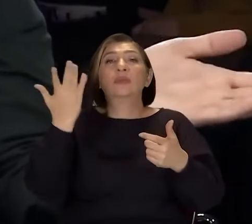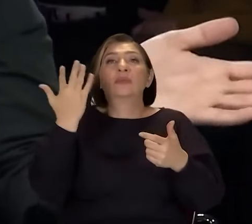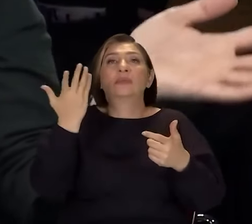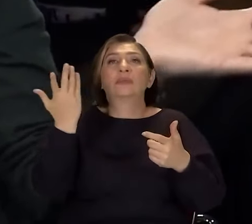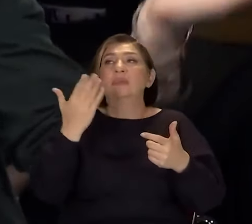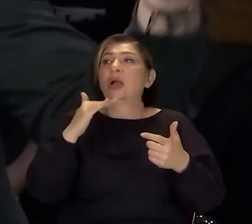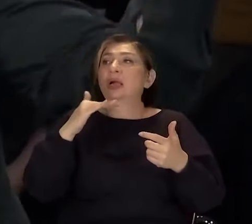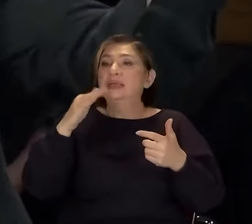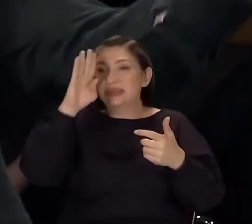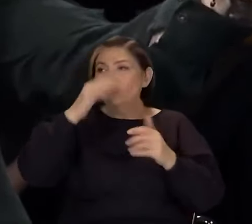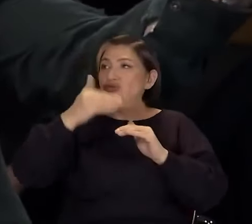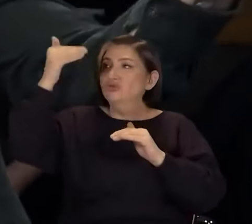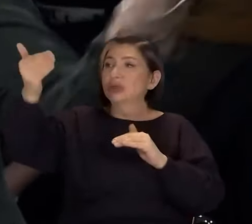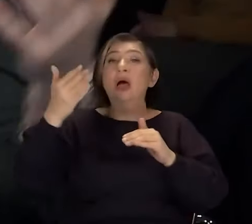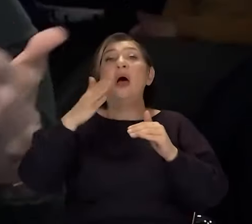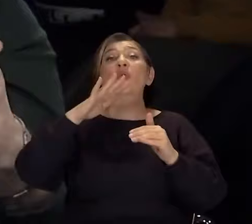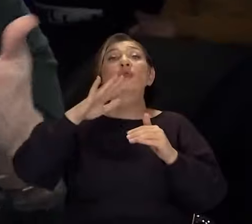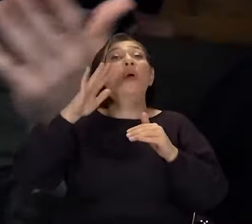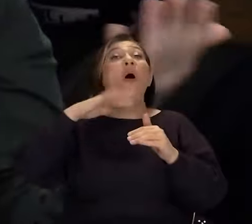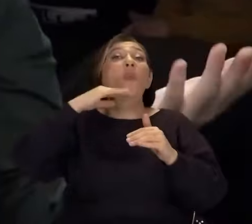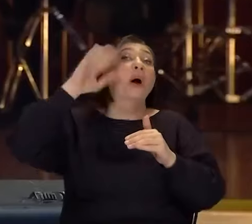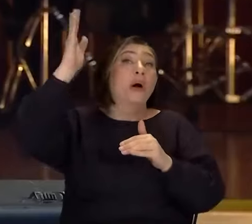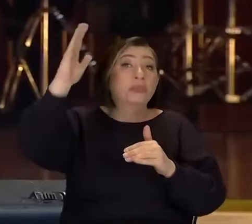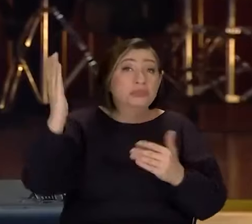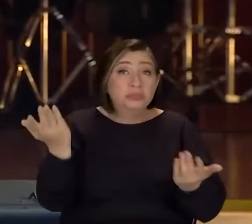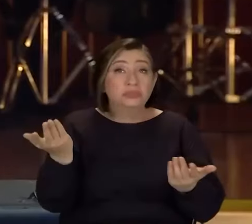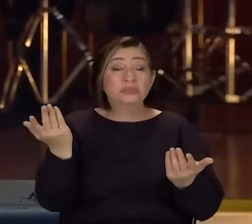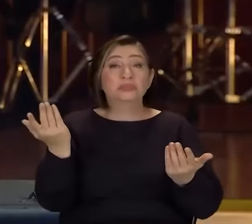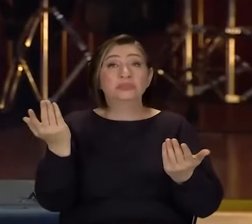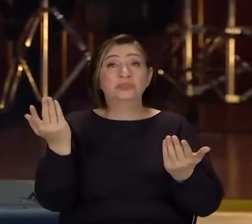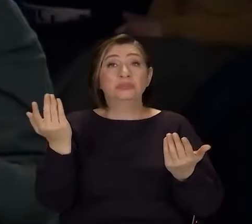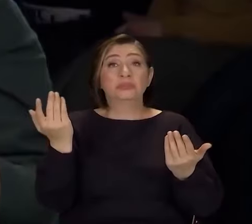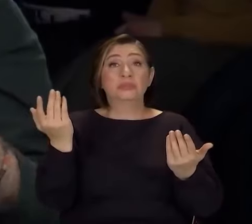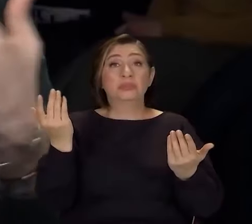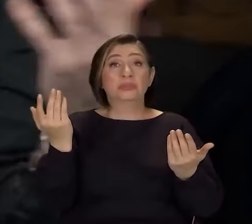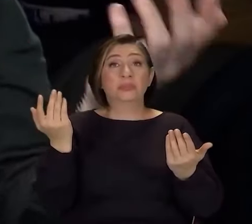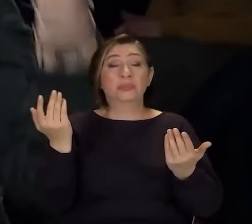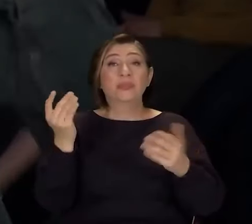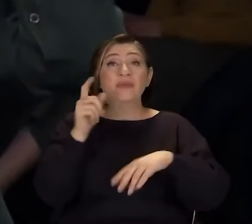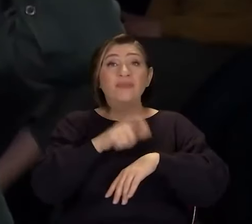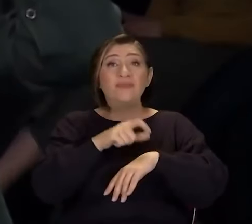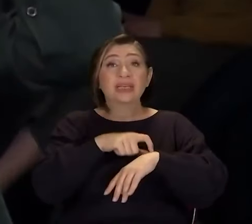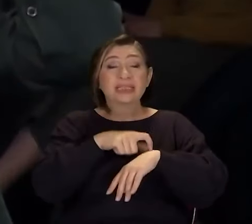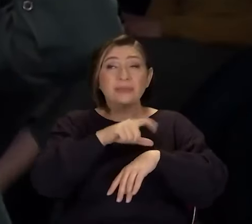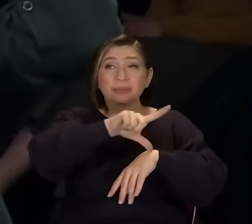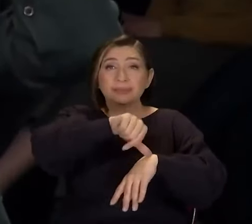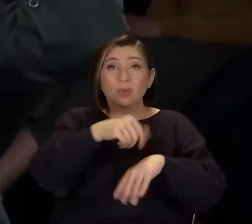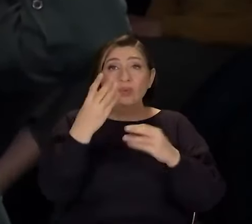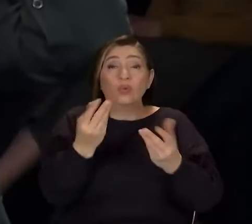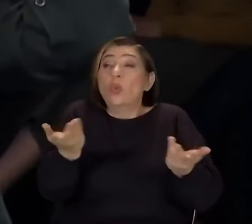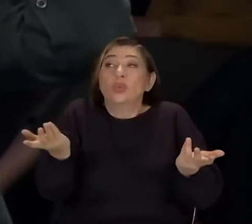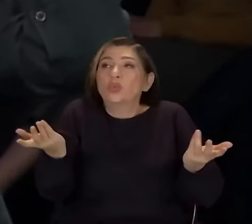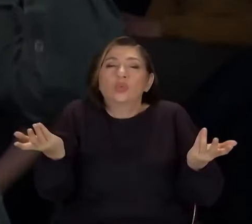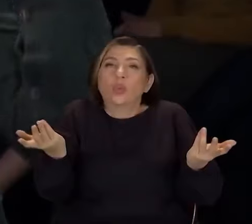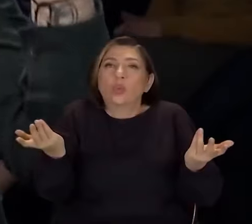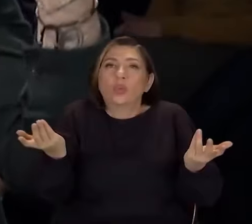bu şehrin dışında hatta ülke dışında bir sürü aslında vakit alan şey yol.